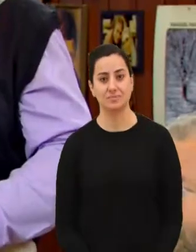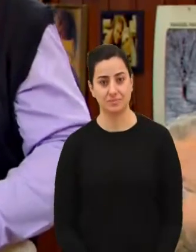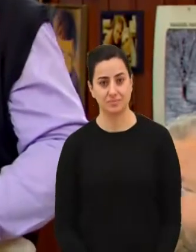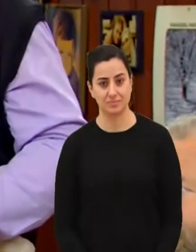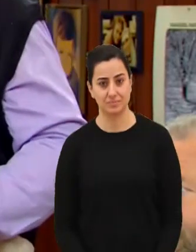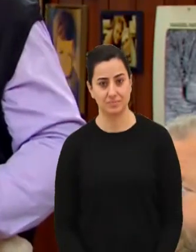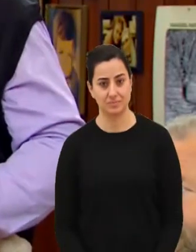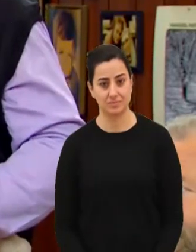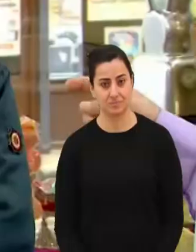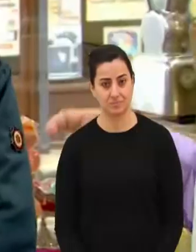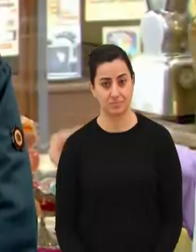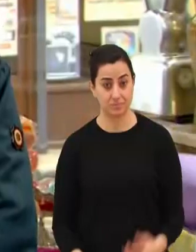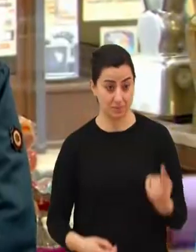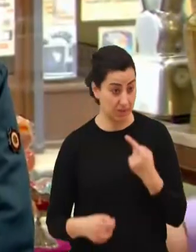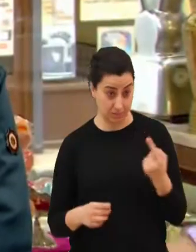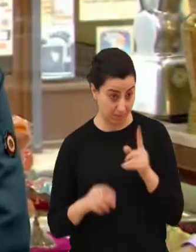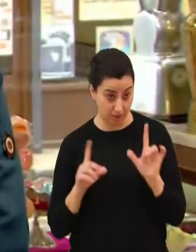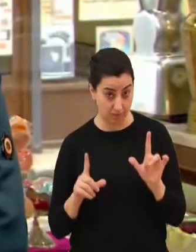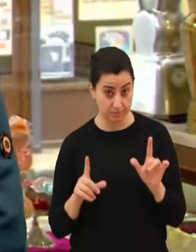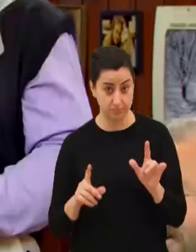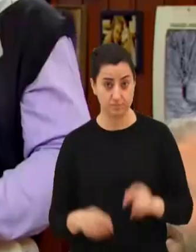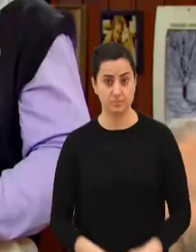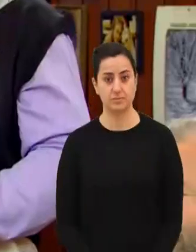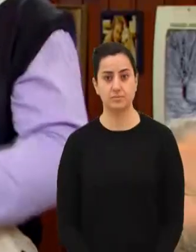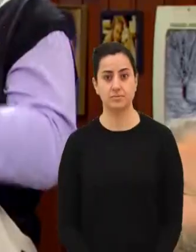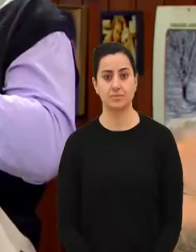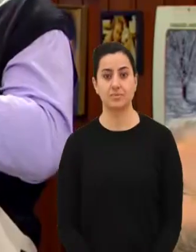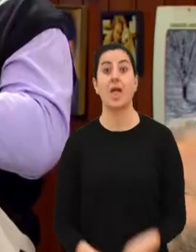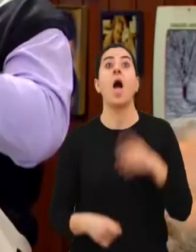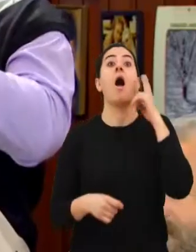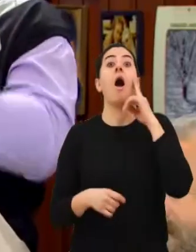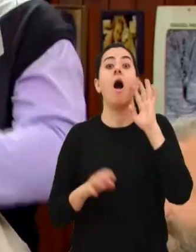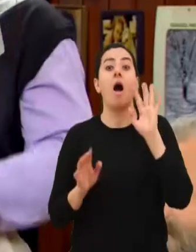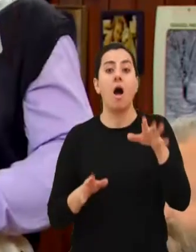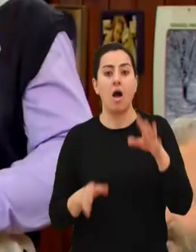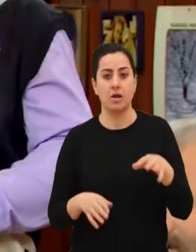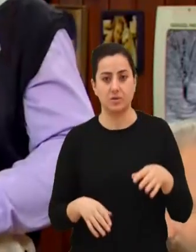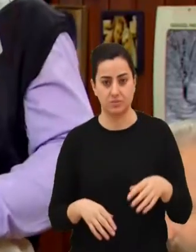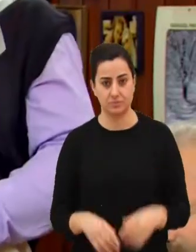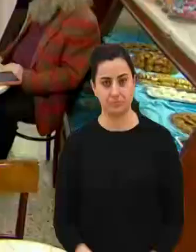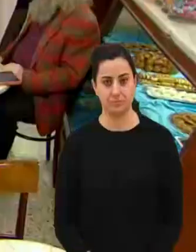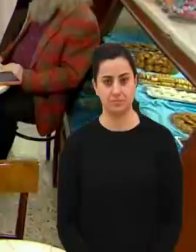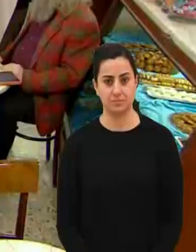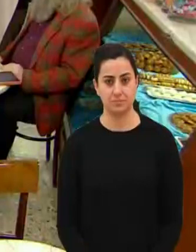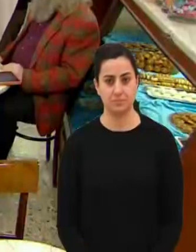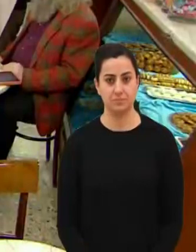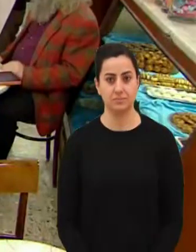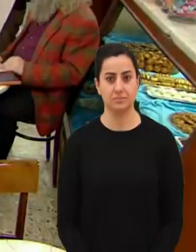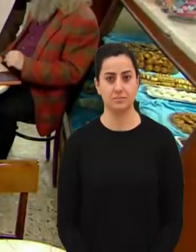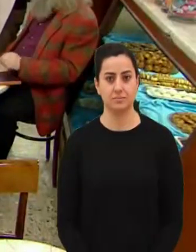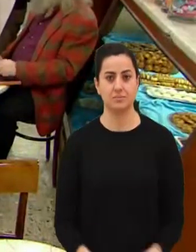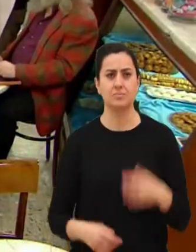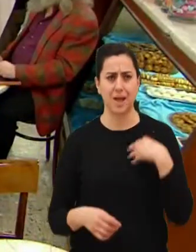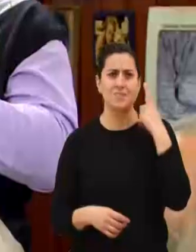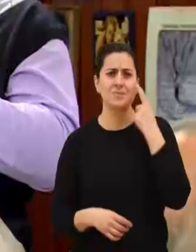lazım. İhbar lazım. Ne lazım? İhbar lazım ya. İhbar lazım. İhbar lazım. Ha. Evet. Aa! İmen! Bravo! İmen